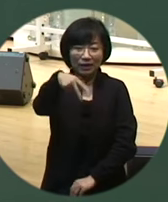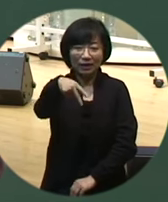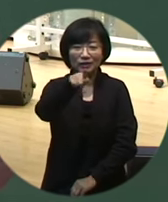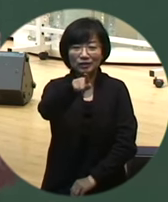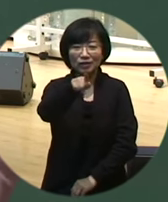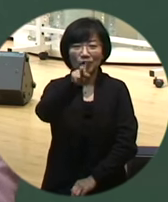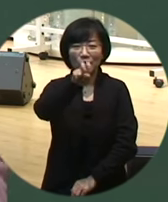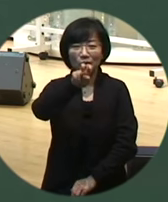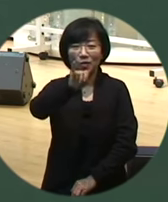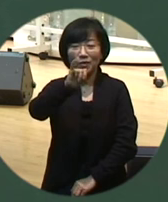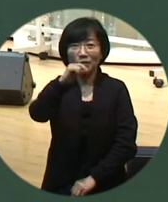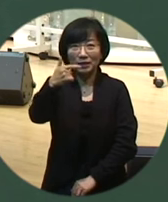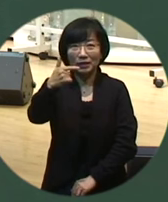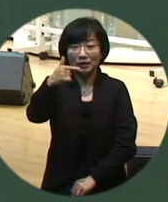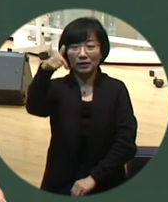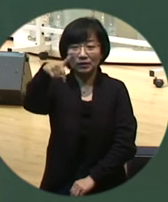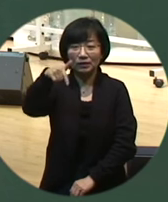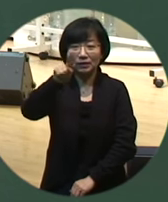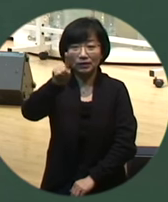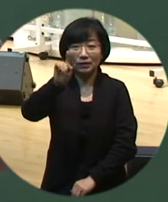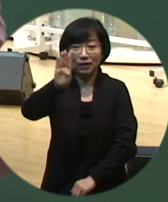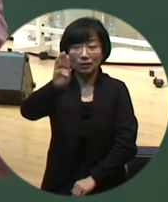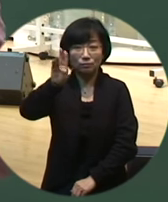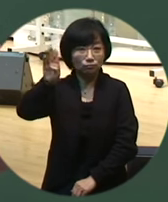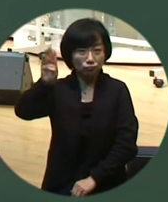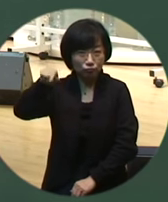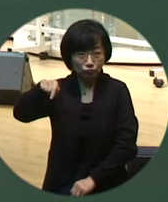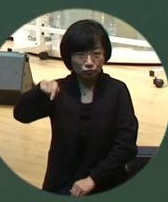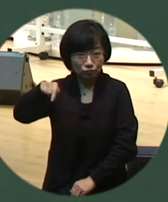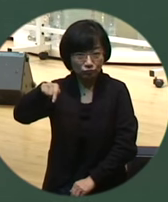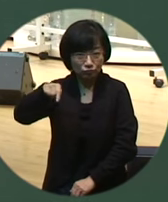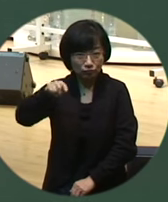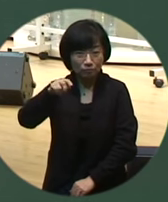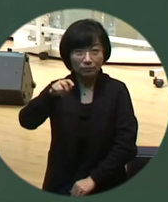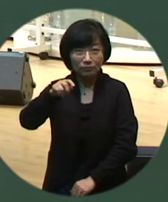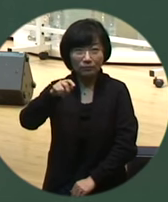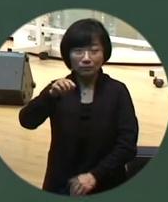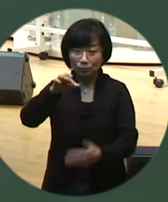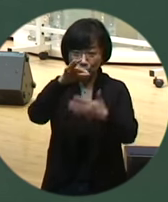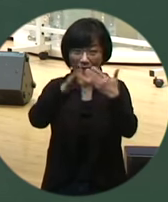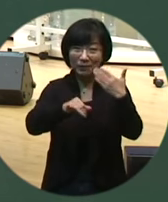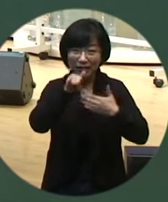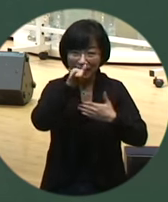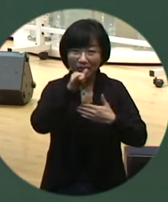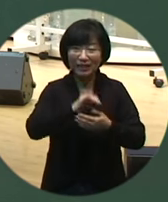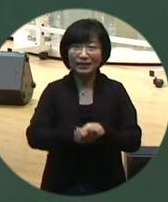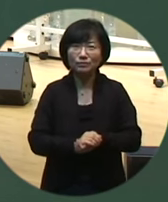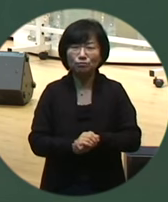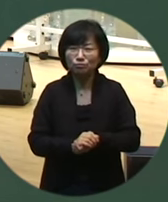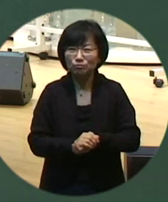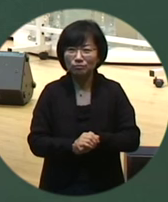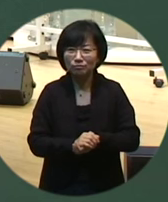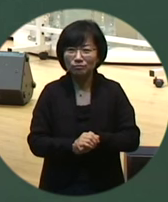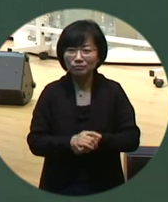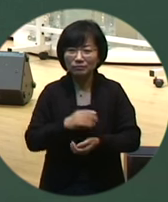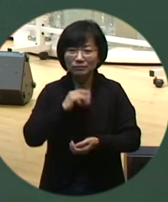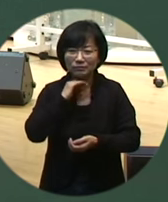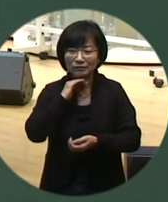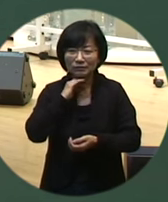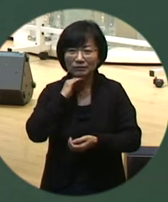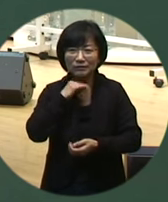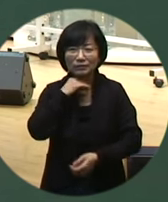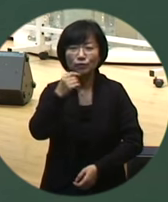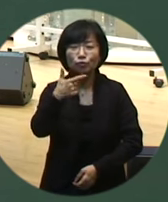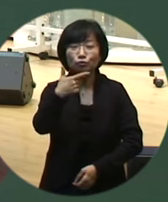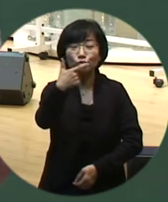these days when we watch TV, there's a program with everyday people who are, have become very wealthy. 62세 잡수신 아줌마인데요.